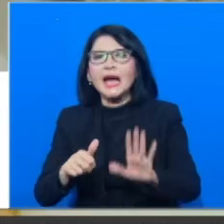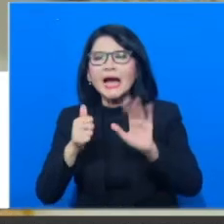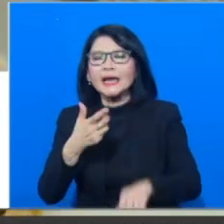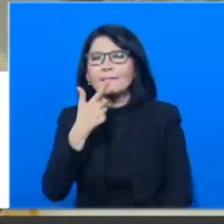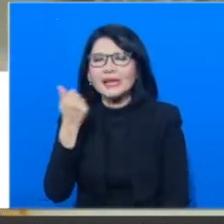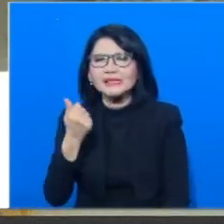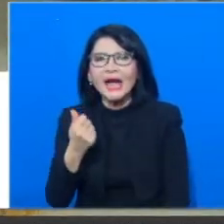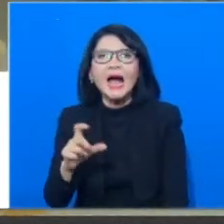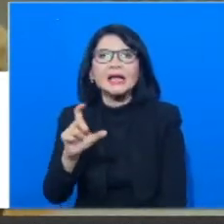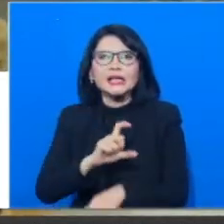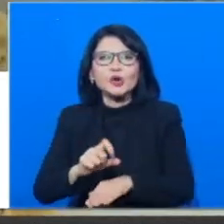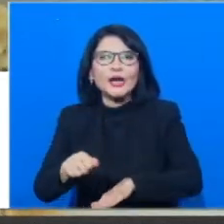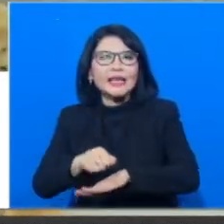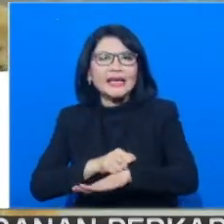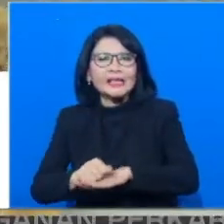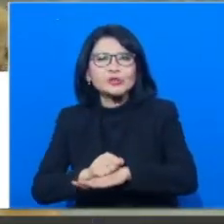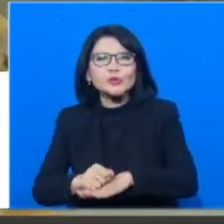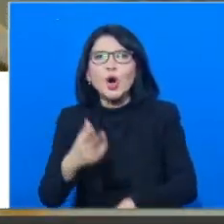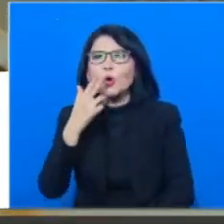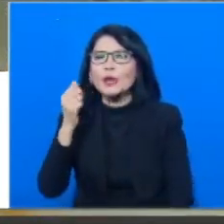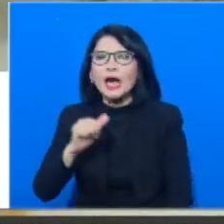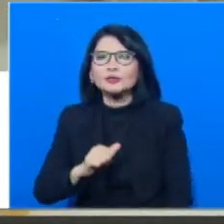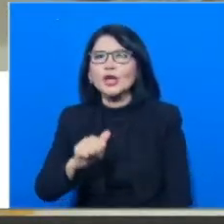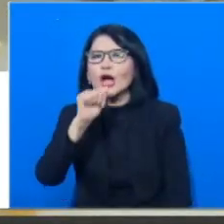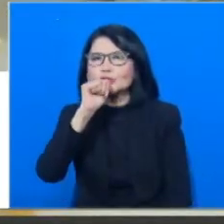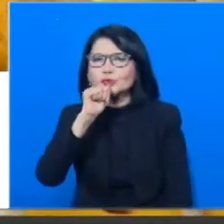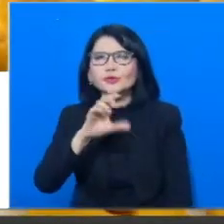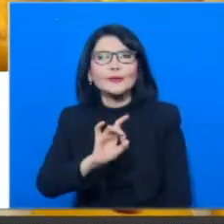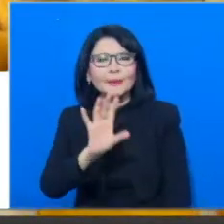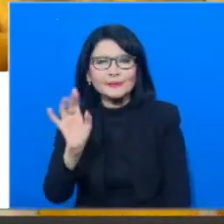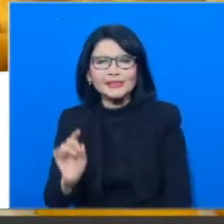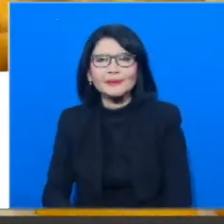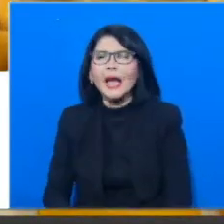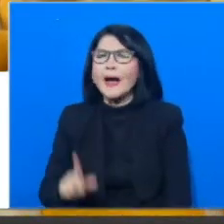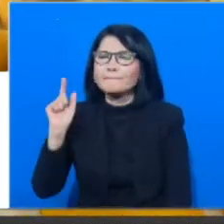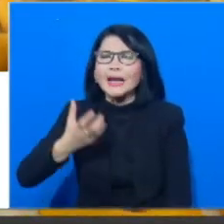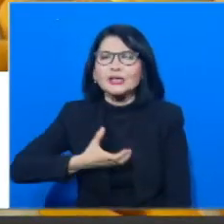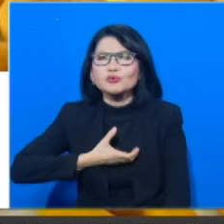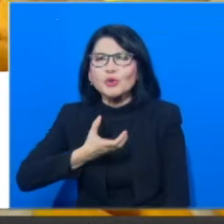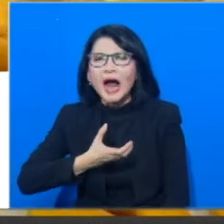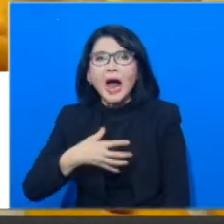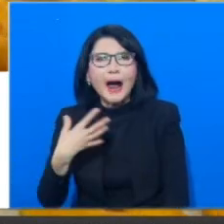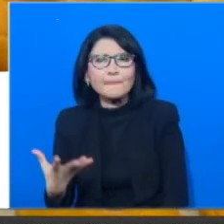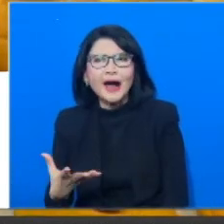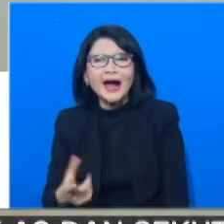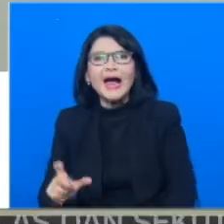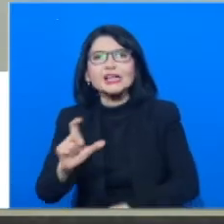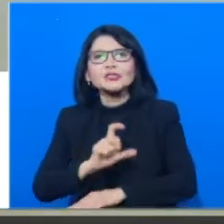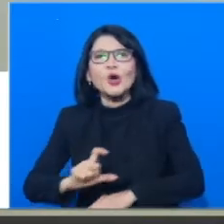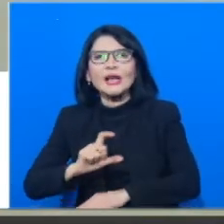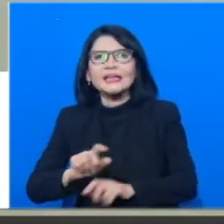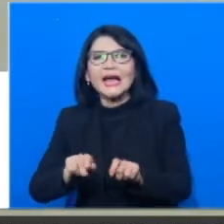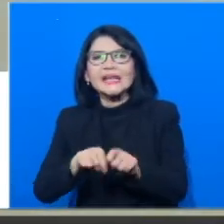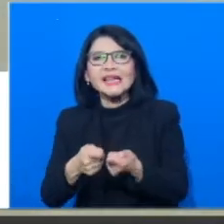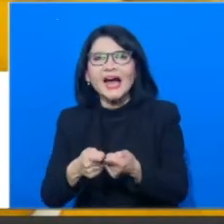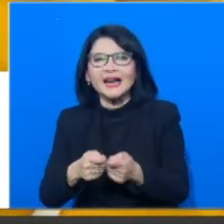coklat almond, keju, gula halus, susu bubuk, dan lainnya. Yang paling digemari pengunjung adalah coklat almond.